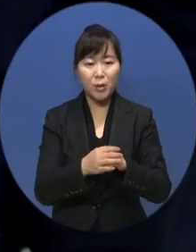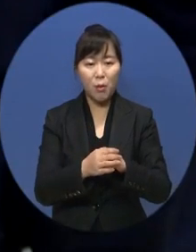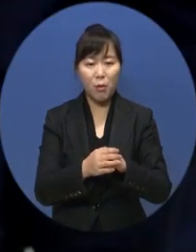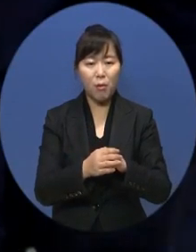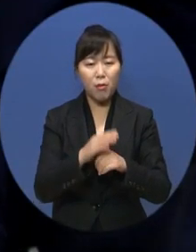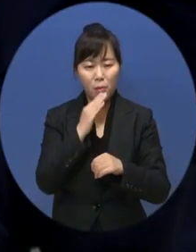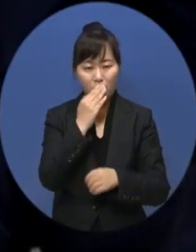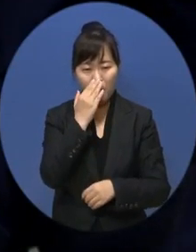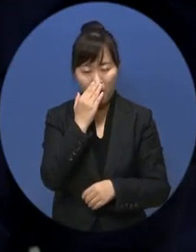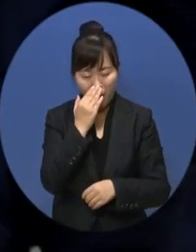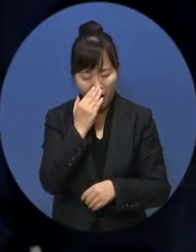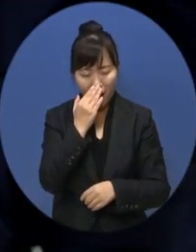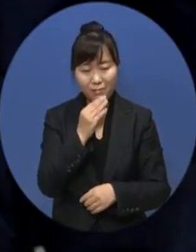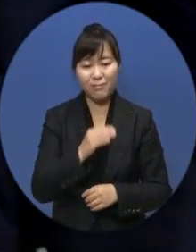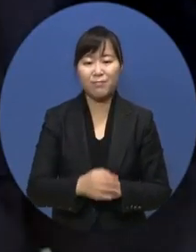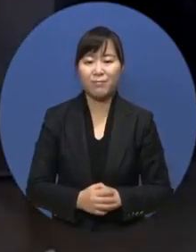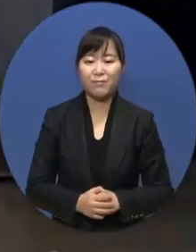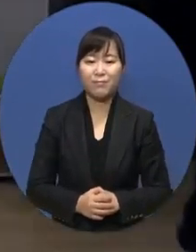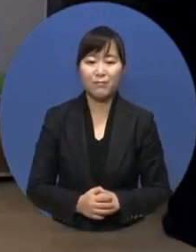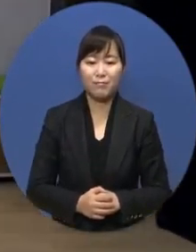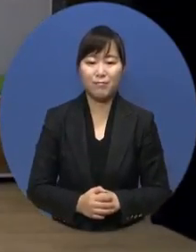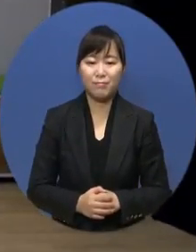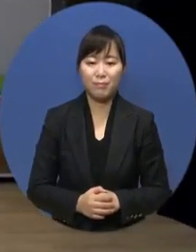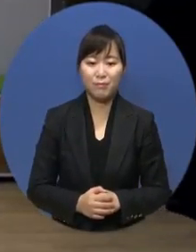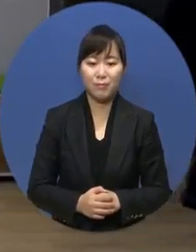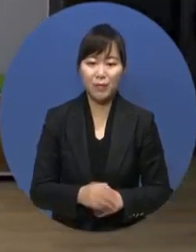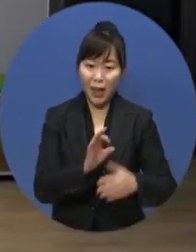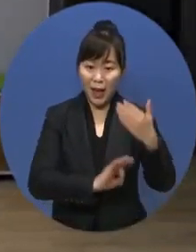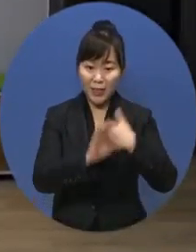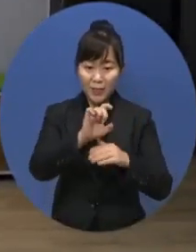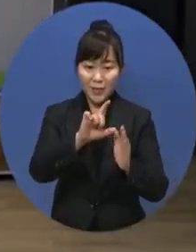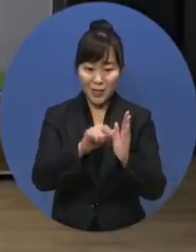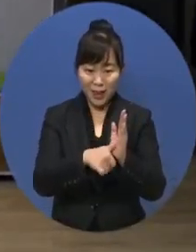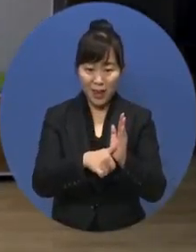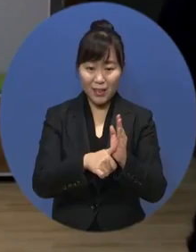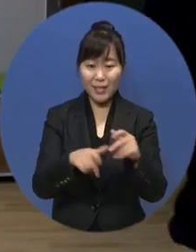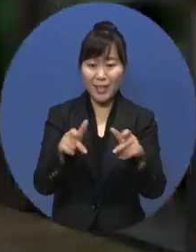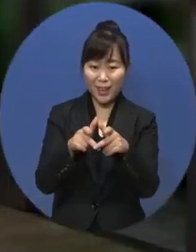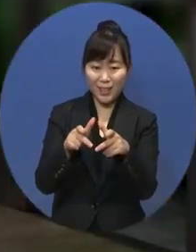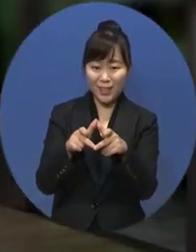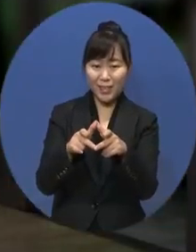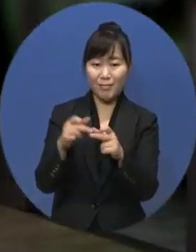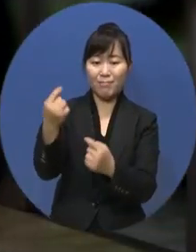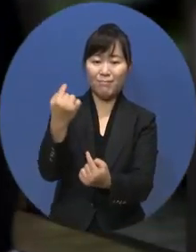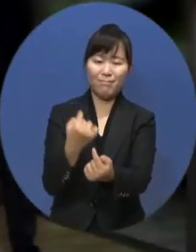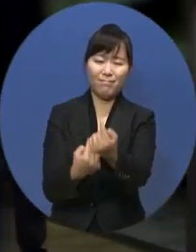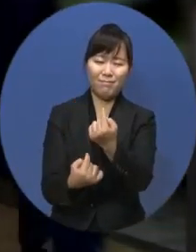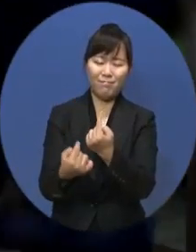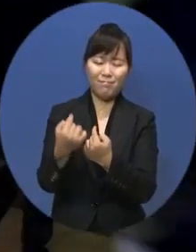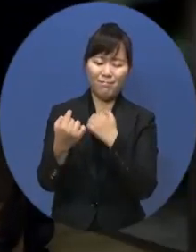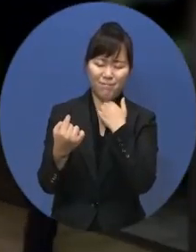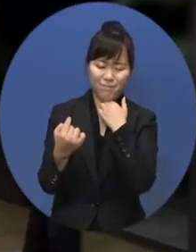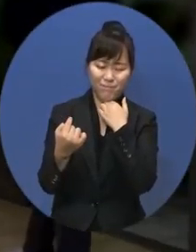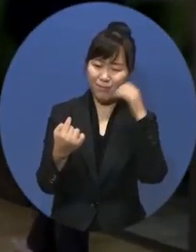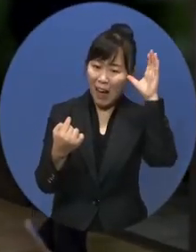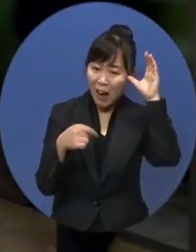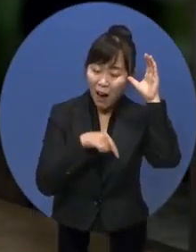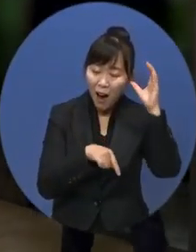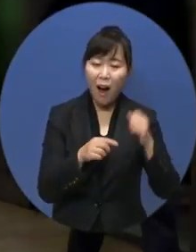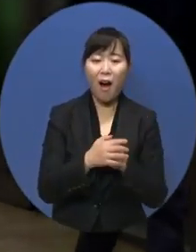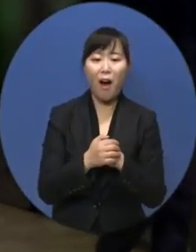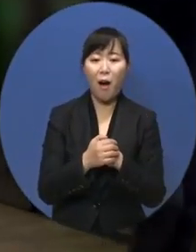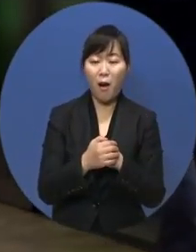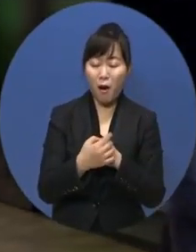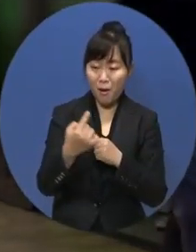아주 온순하답니다. 아침이면 이용인들이 들어오길 기다리는 레토는